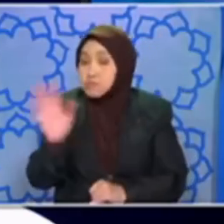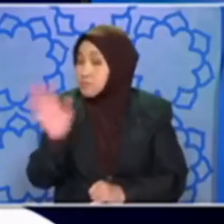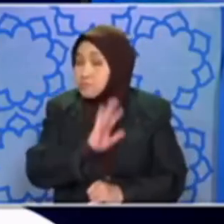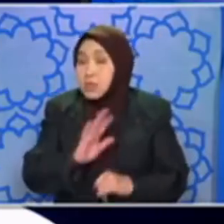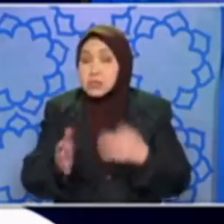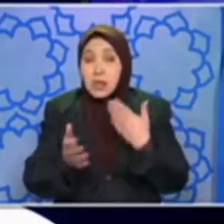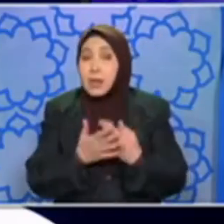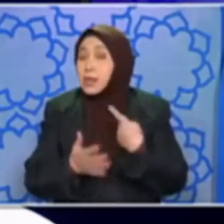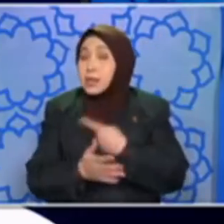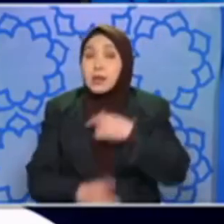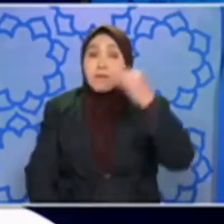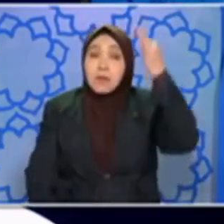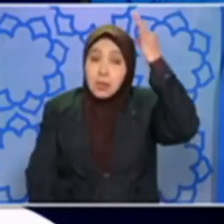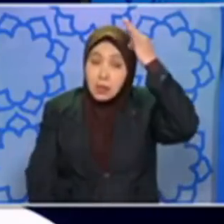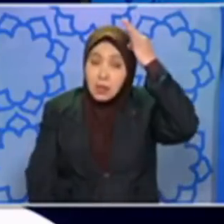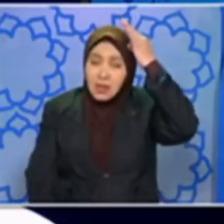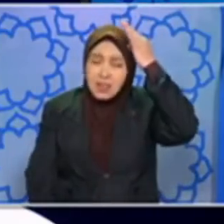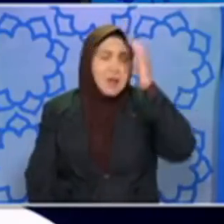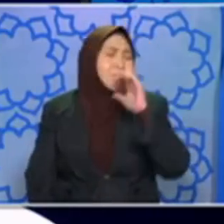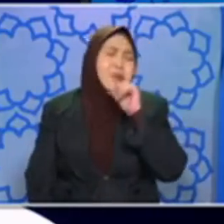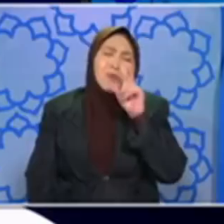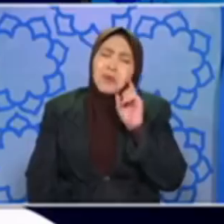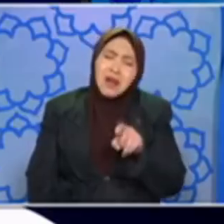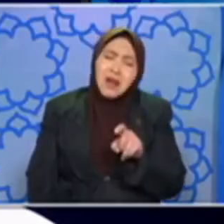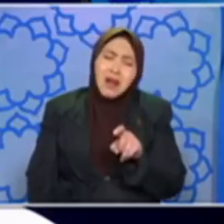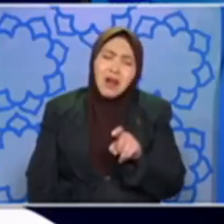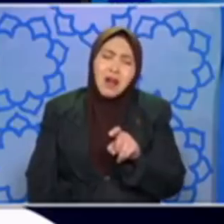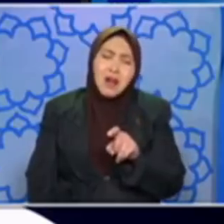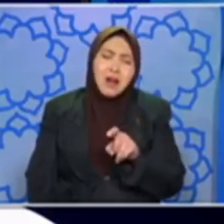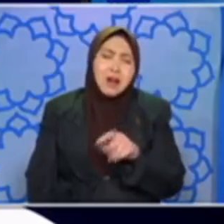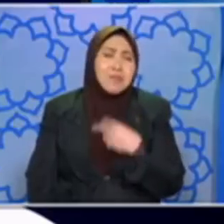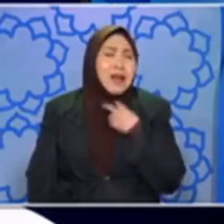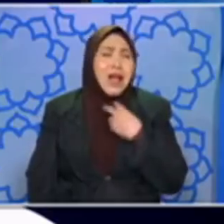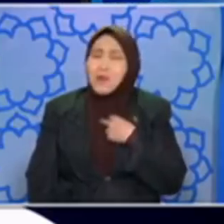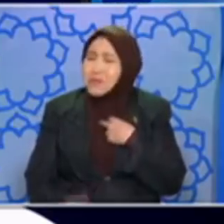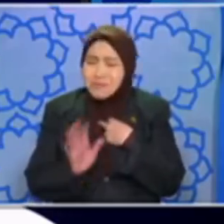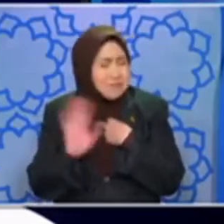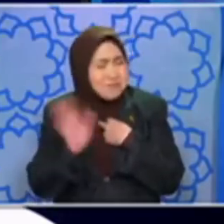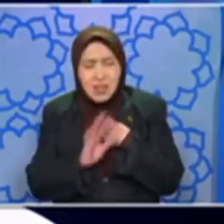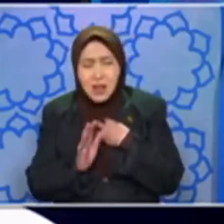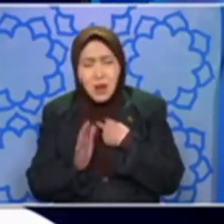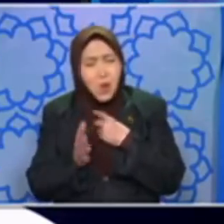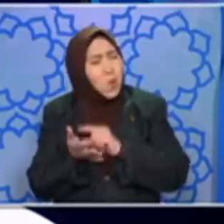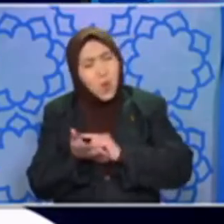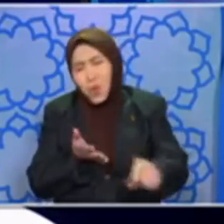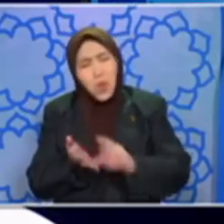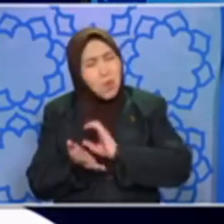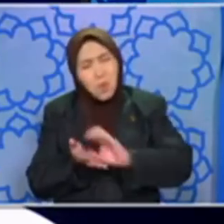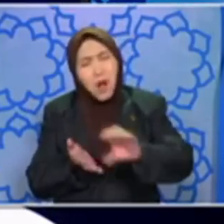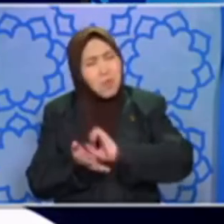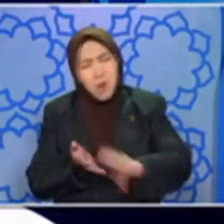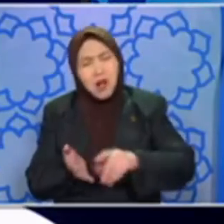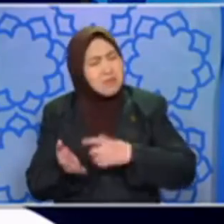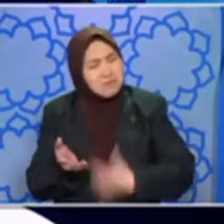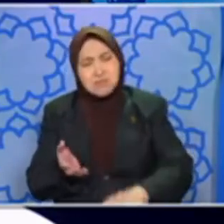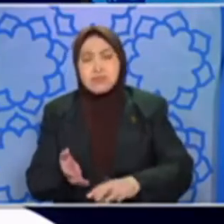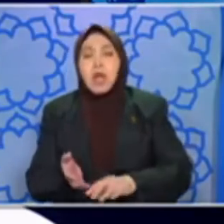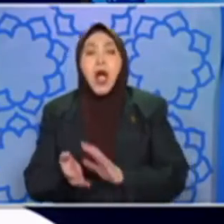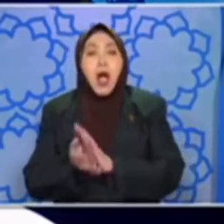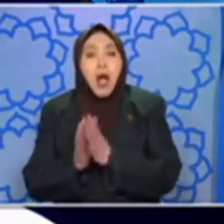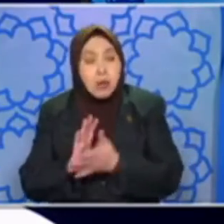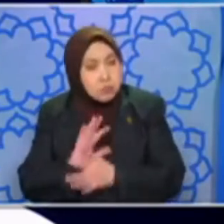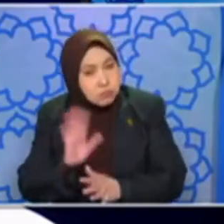kita berfikir tak payahlah, kan, gugurkan jelah, ya. Dan lebih daripada itu dia ada kaitan